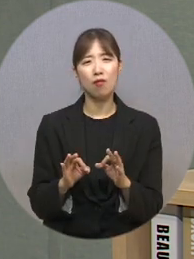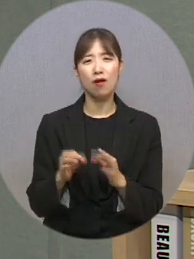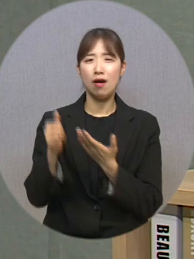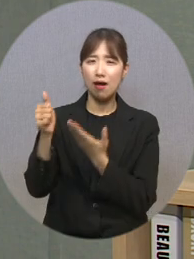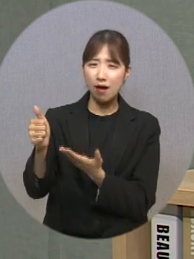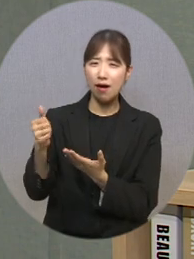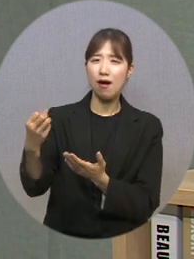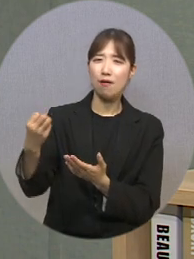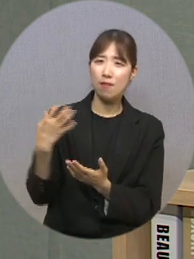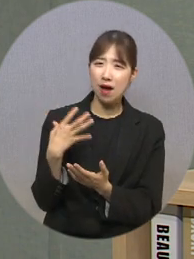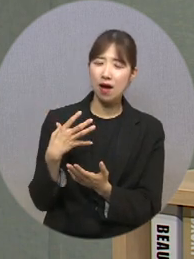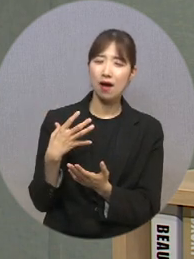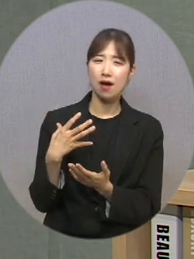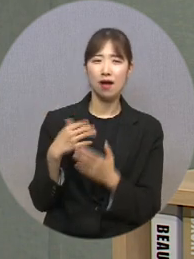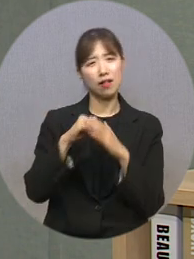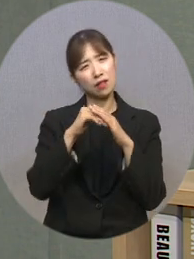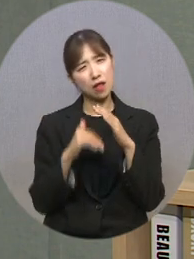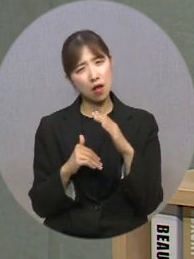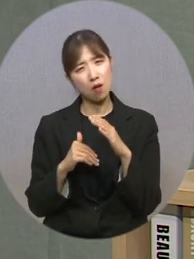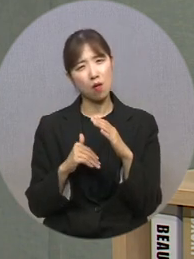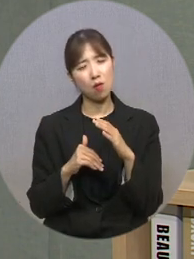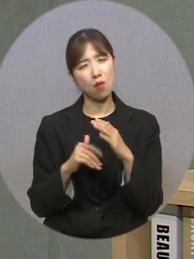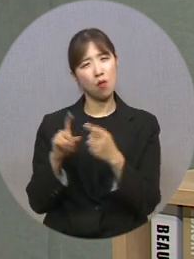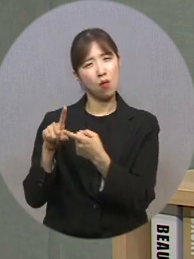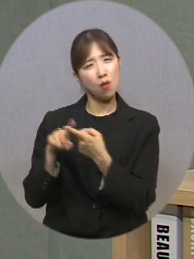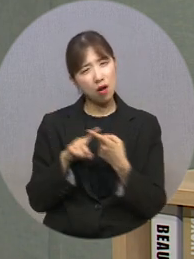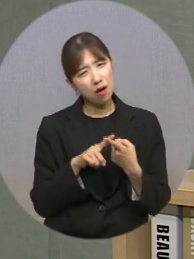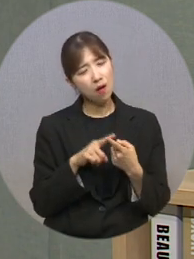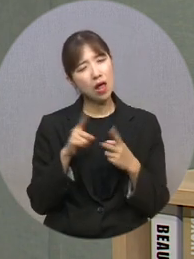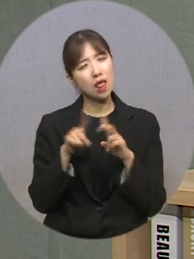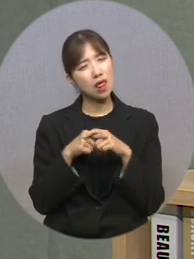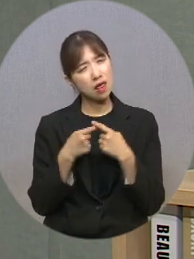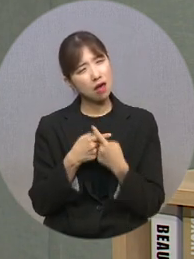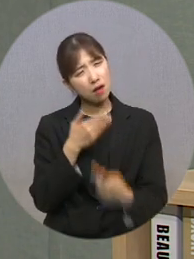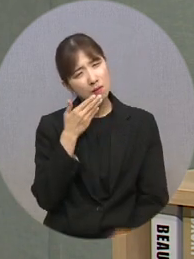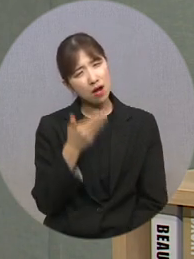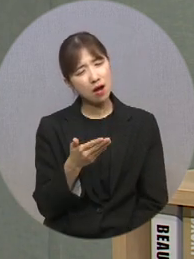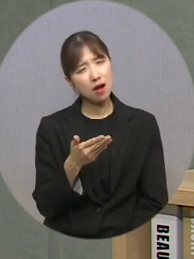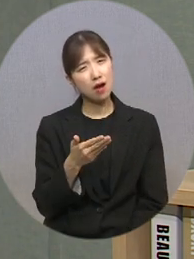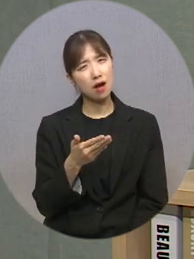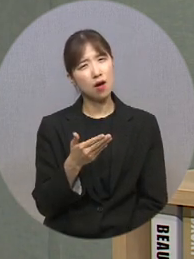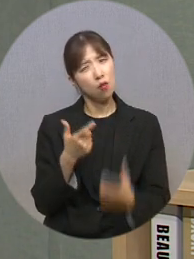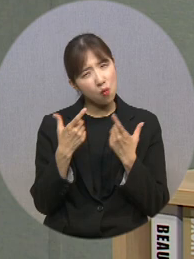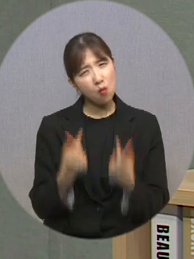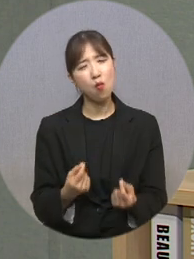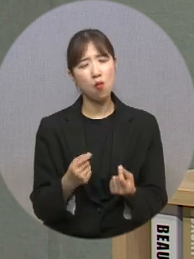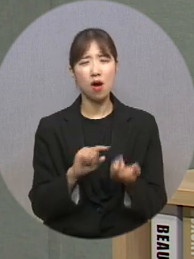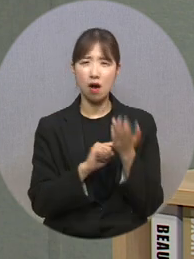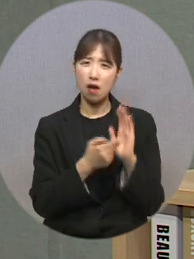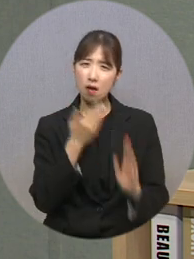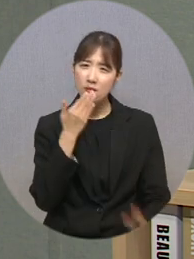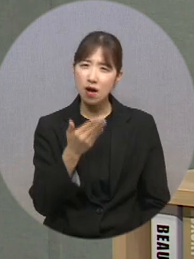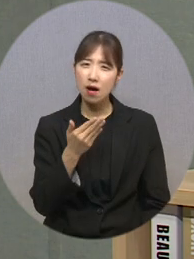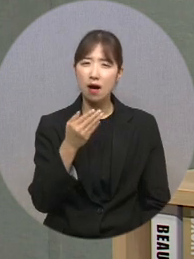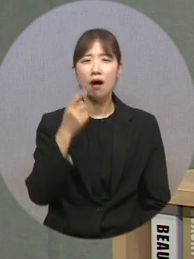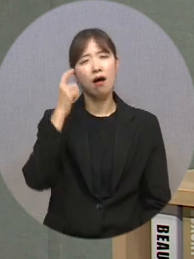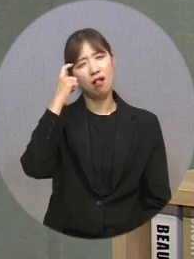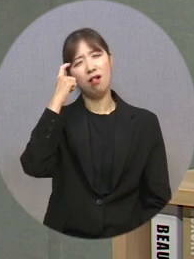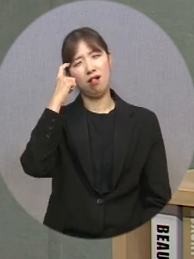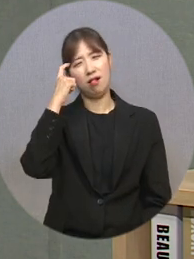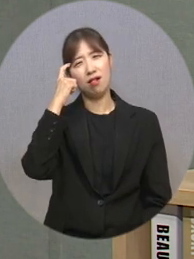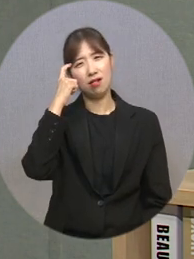임검사께서 얘기한 그 내용을 조금 이해를 그럴 수가 있을까 저럴 수 있을까 이렇게 생각을